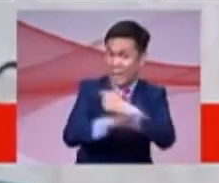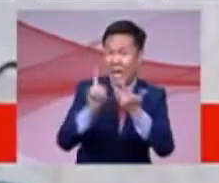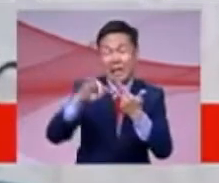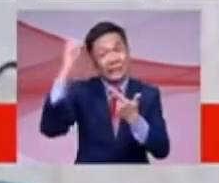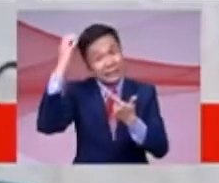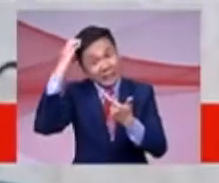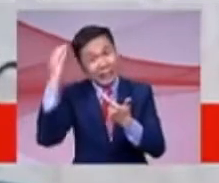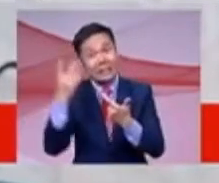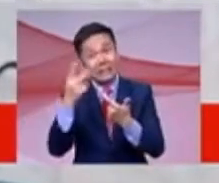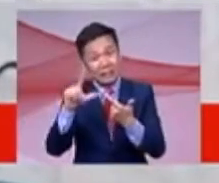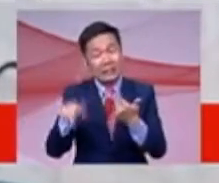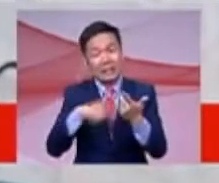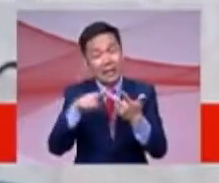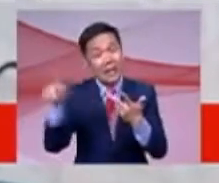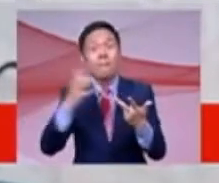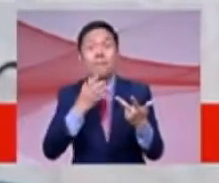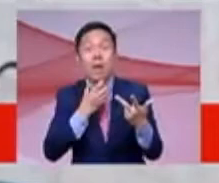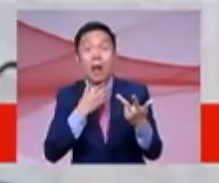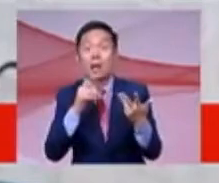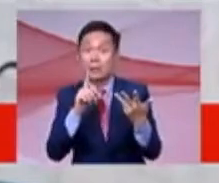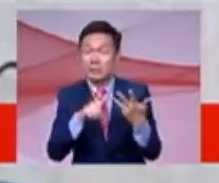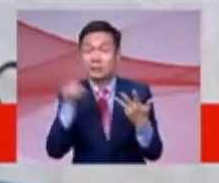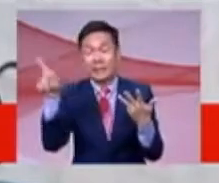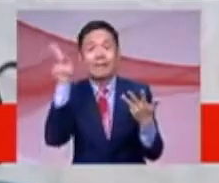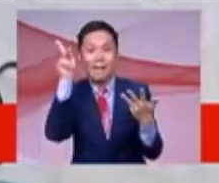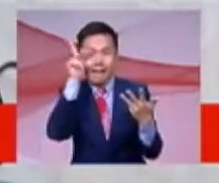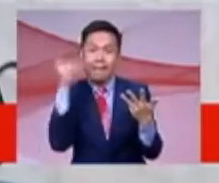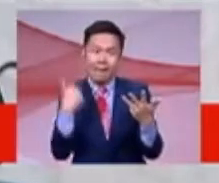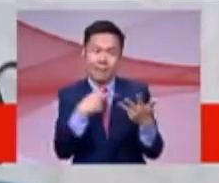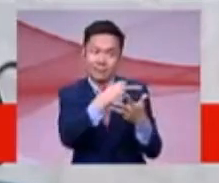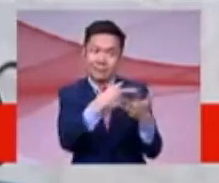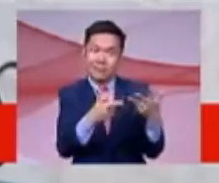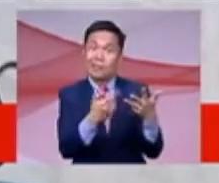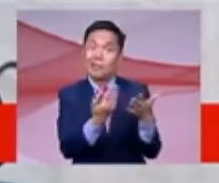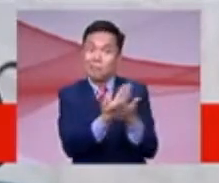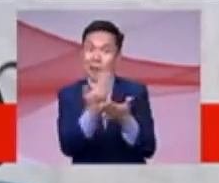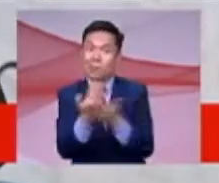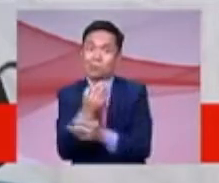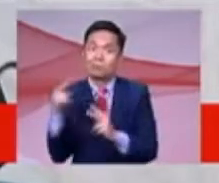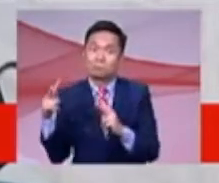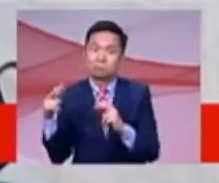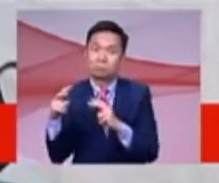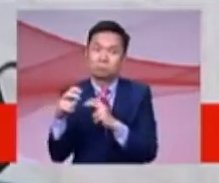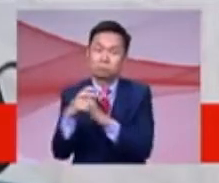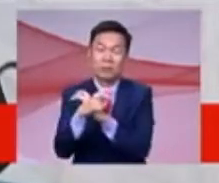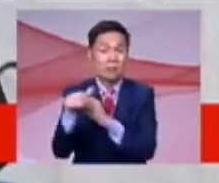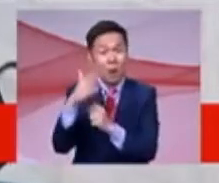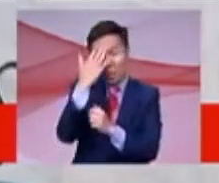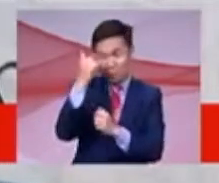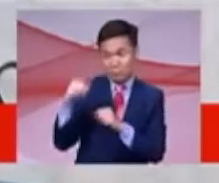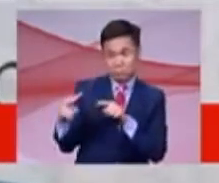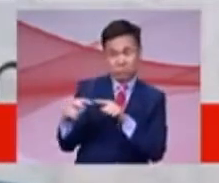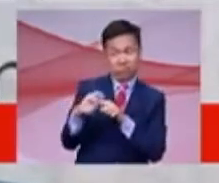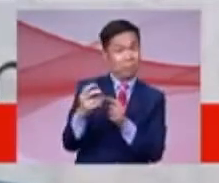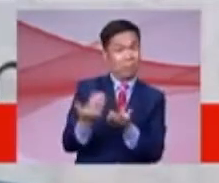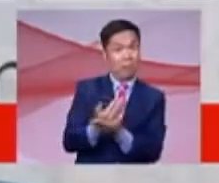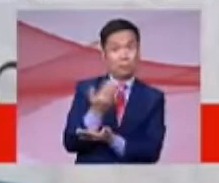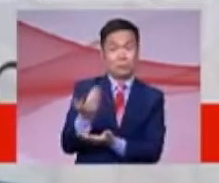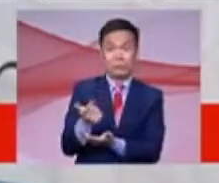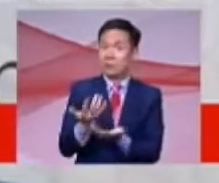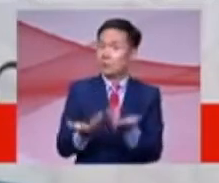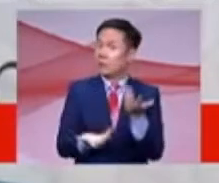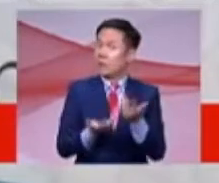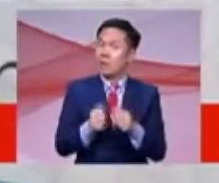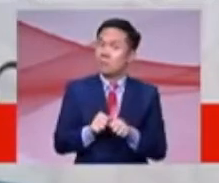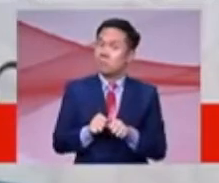ada di Perak dan juga di Kelantan. Jadi kita bimbang sebab varian baru ni mungkin